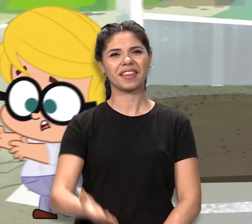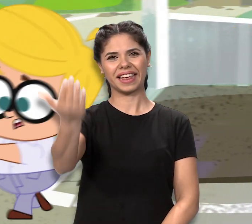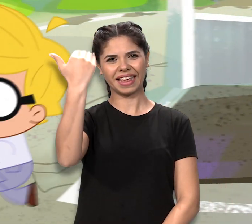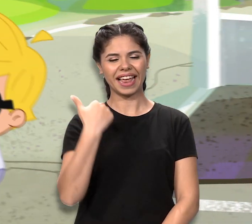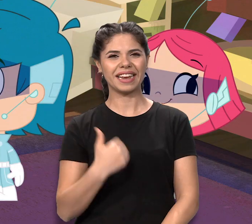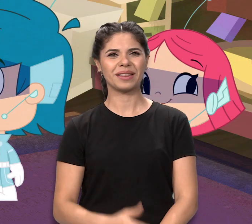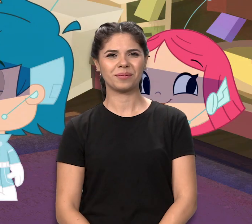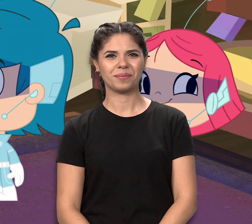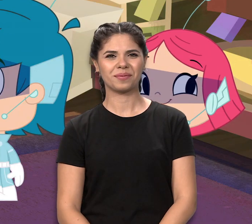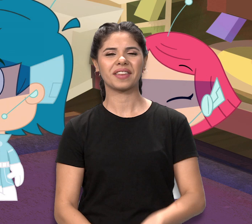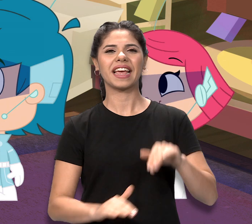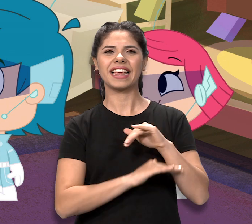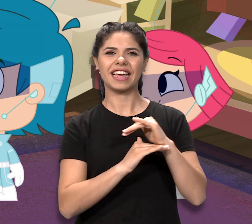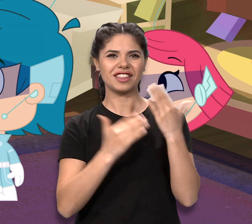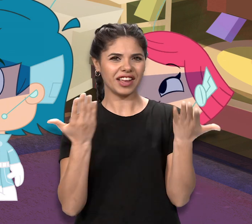Gelin